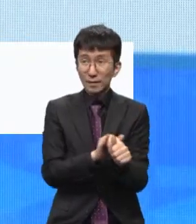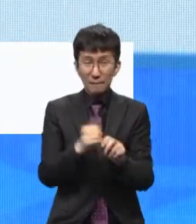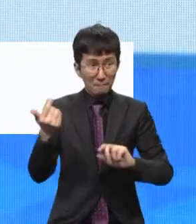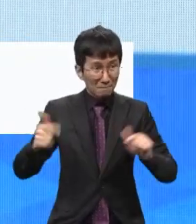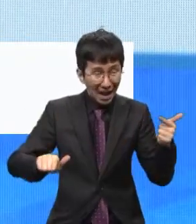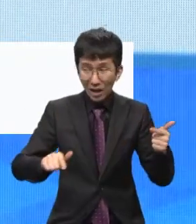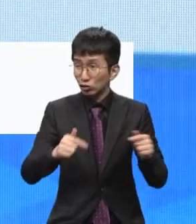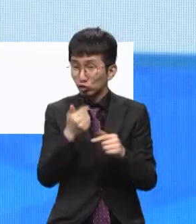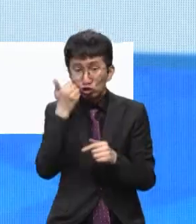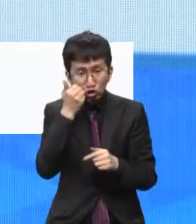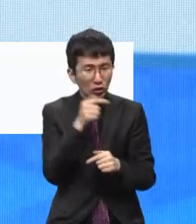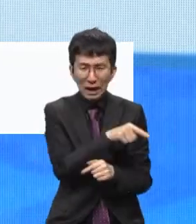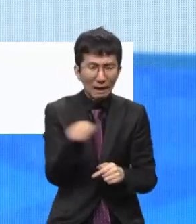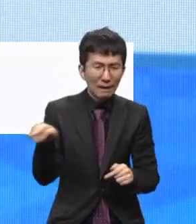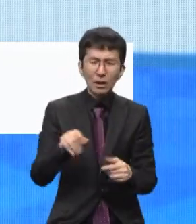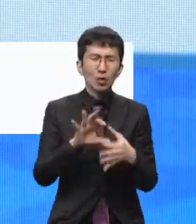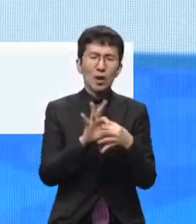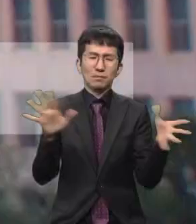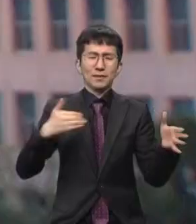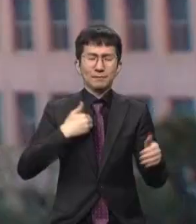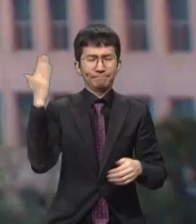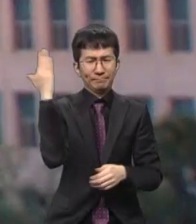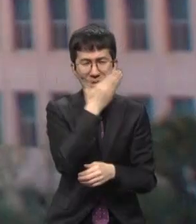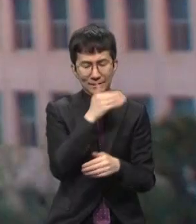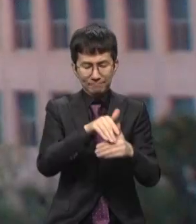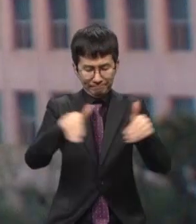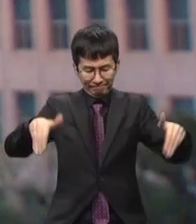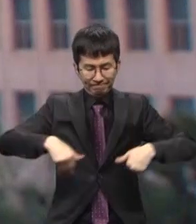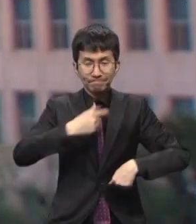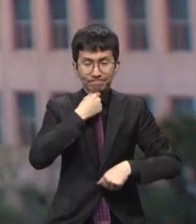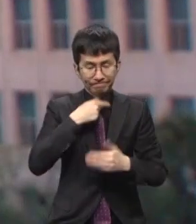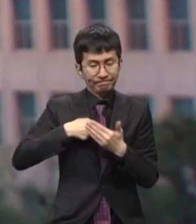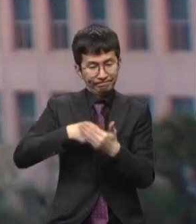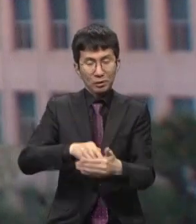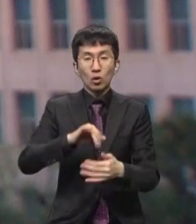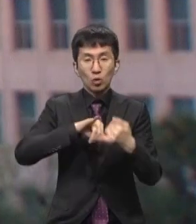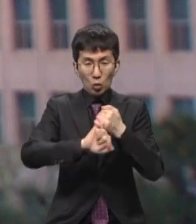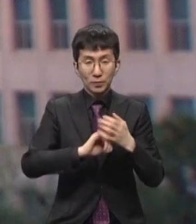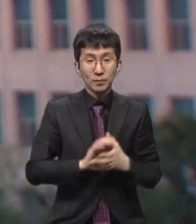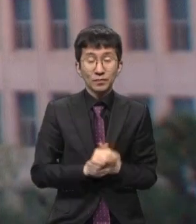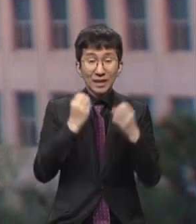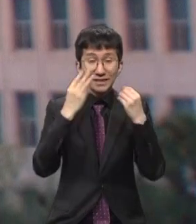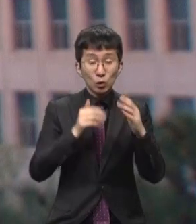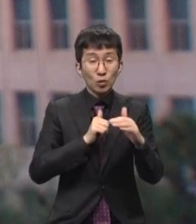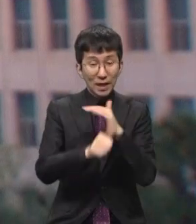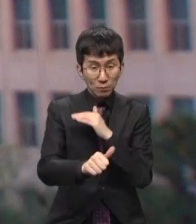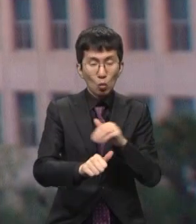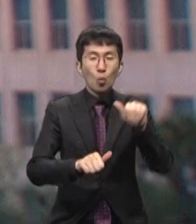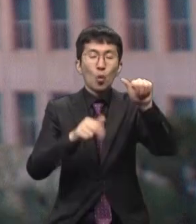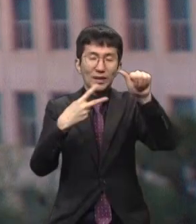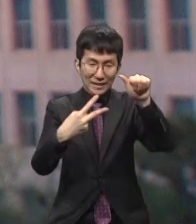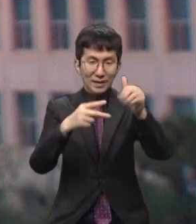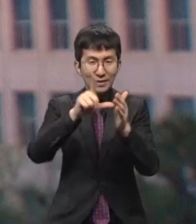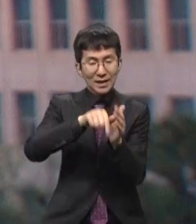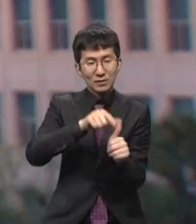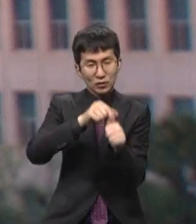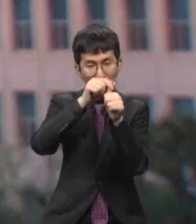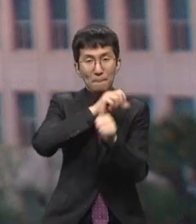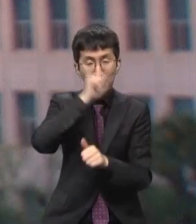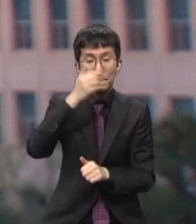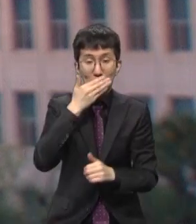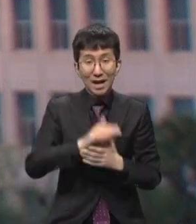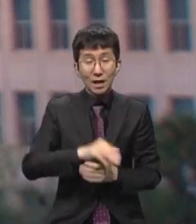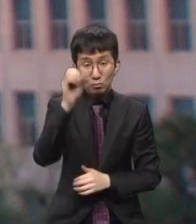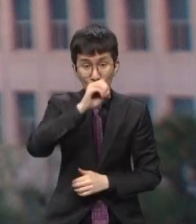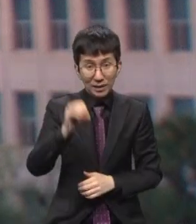혁신의 제 없는 관성을 깨뜨리게 씁니다 민주당 의 새로운 대표는 다음달 2일 선출 됩니다 전체 득표 비율에